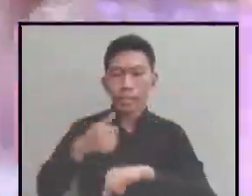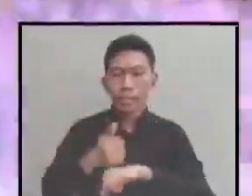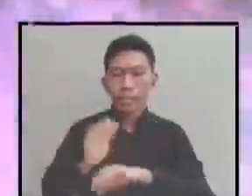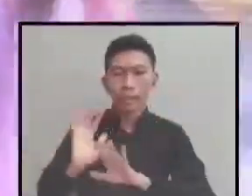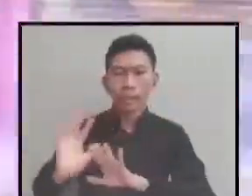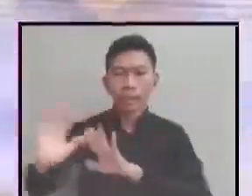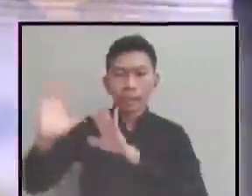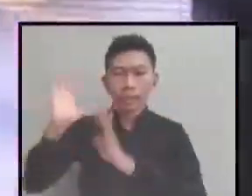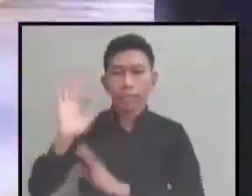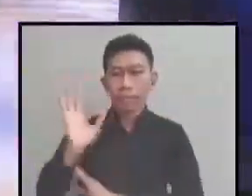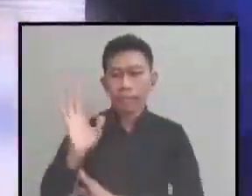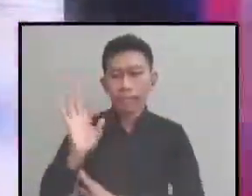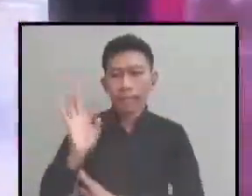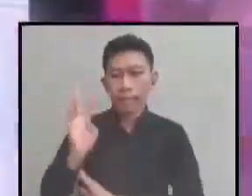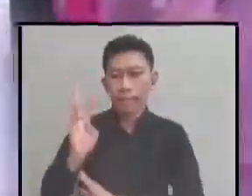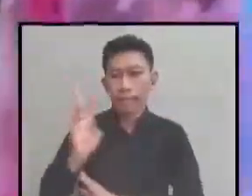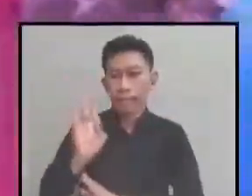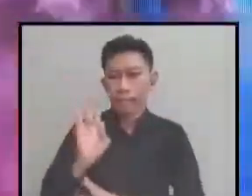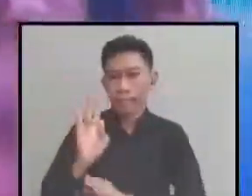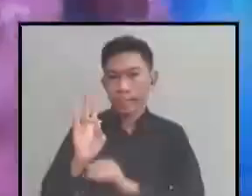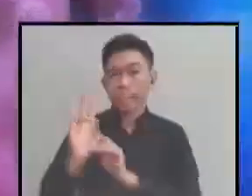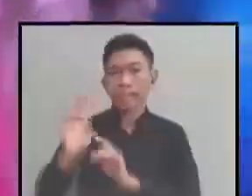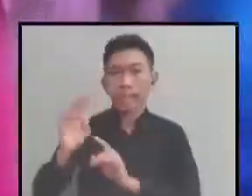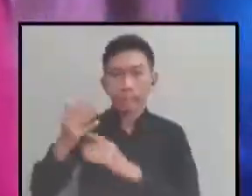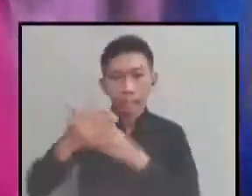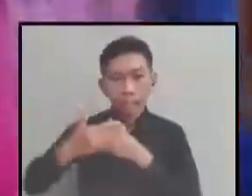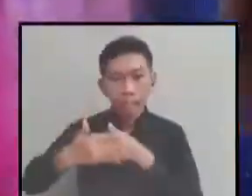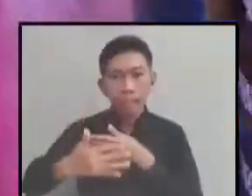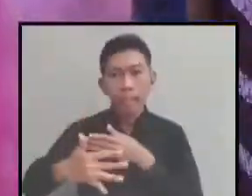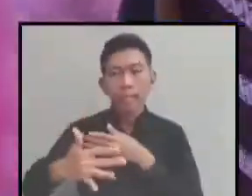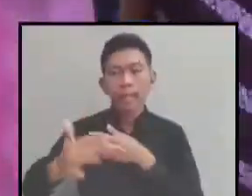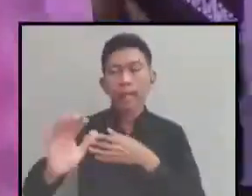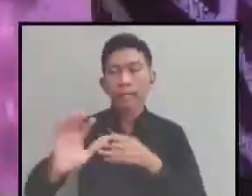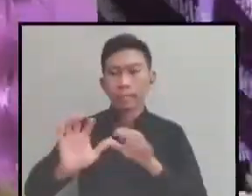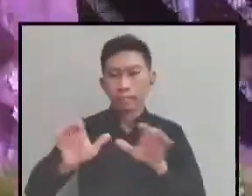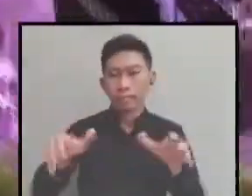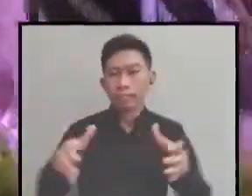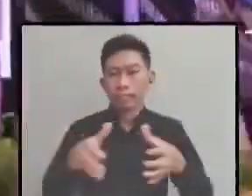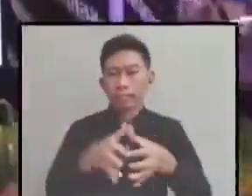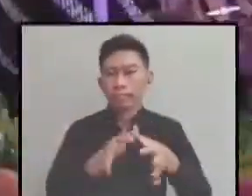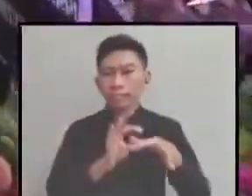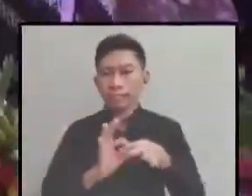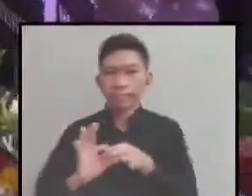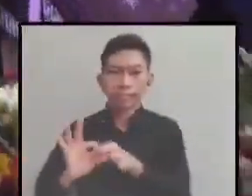ng panahon, mas tumatatag pa ang samahan ng bawat bansa at